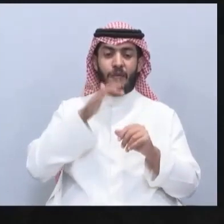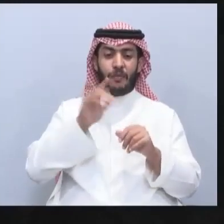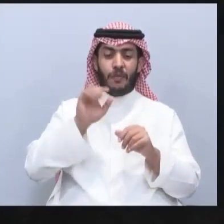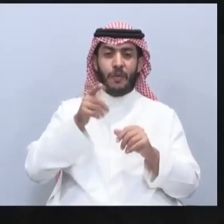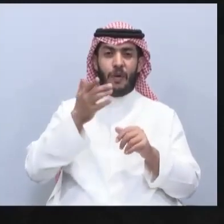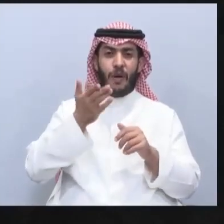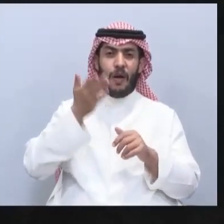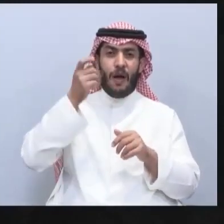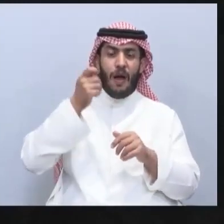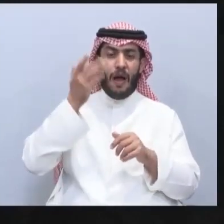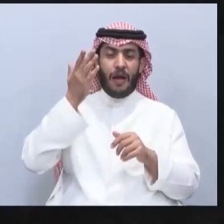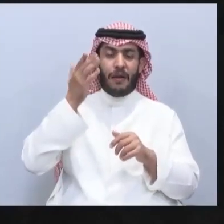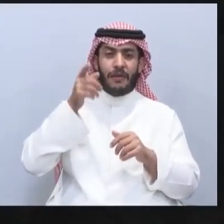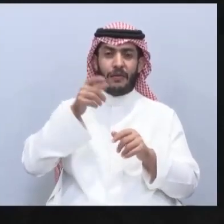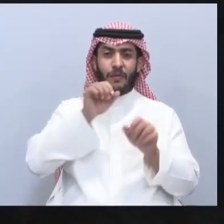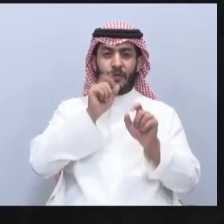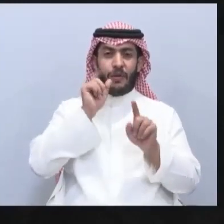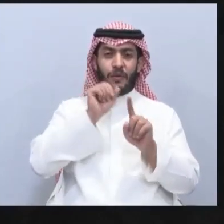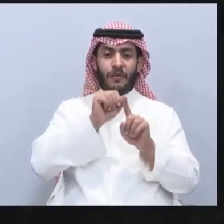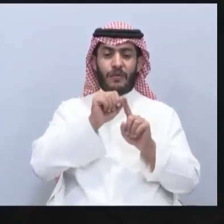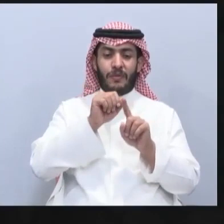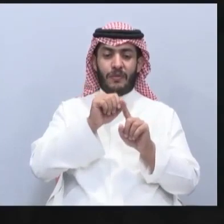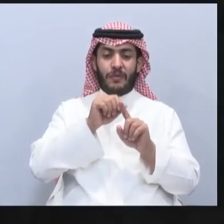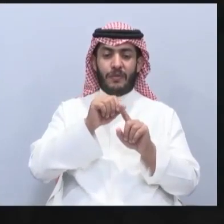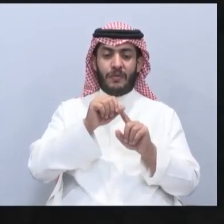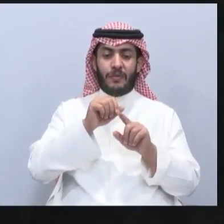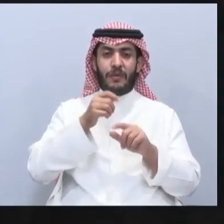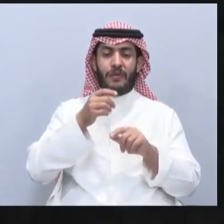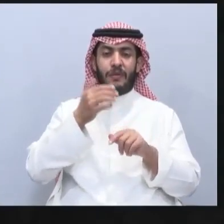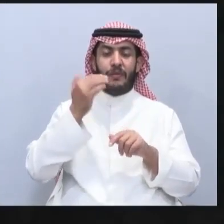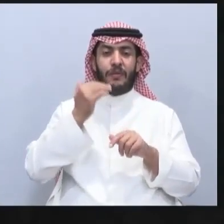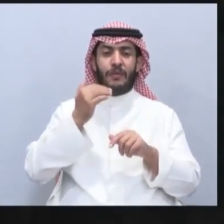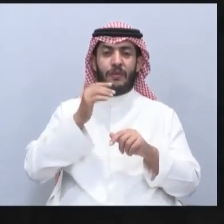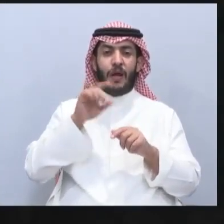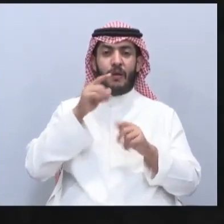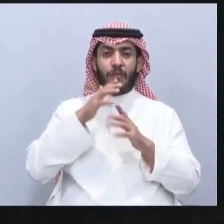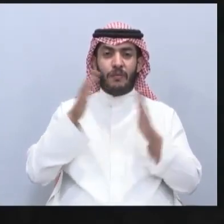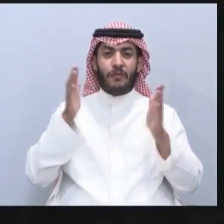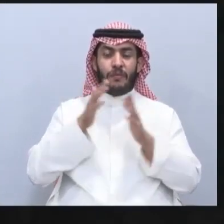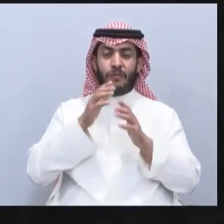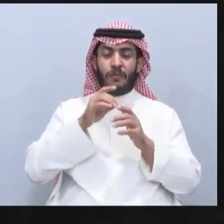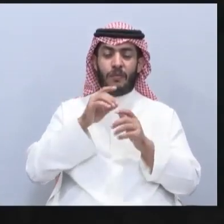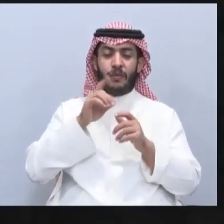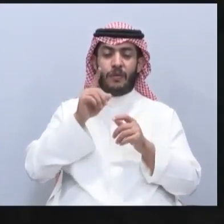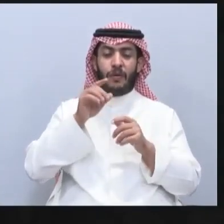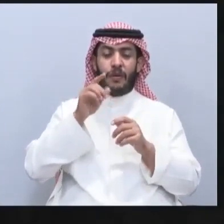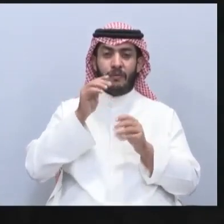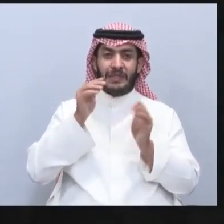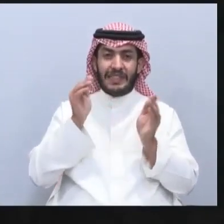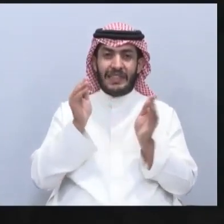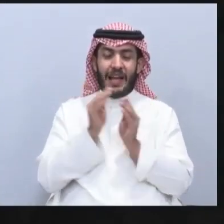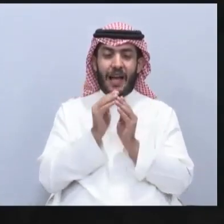ياخذ هذا الثمين من صاحبه فيحزن عليه او ربما يجد شيئا في قلبه ولا